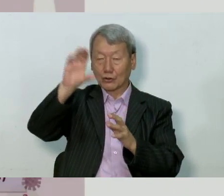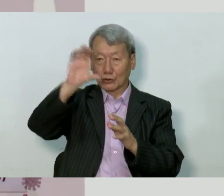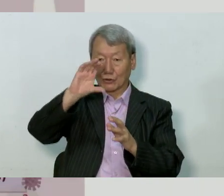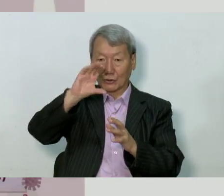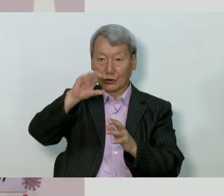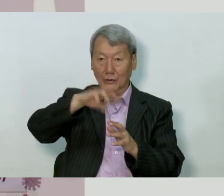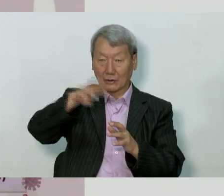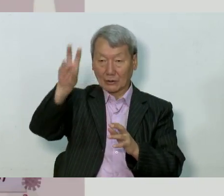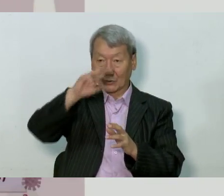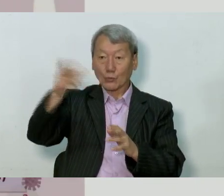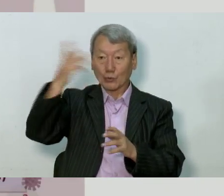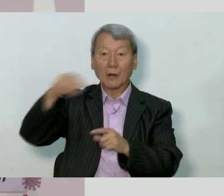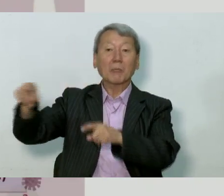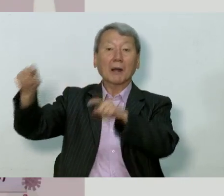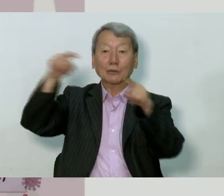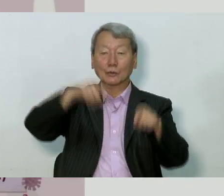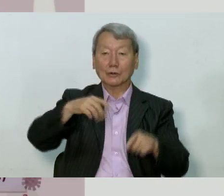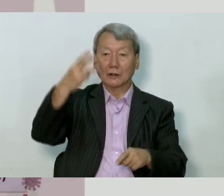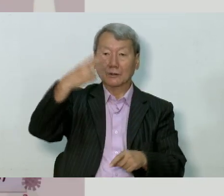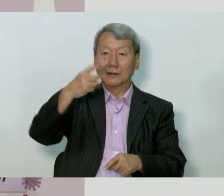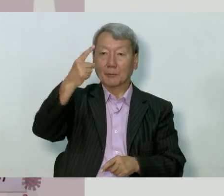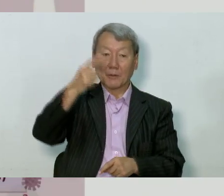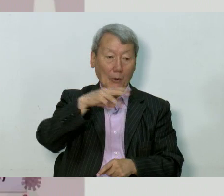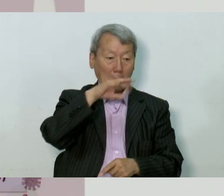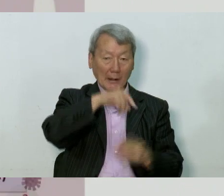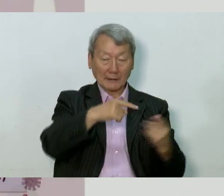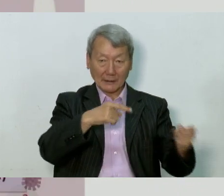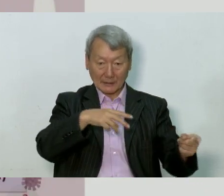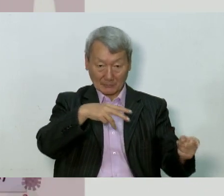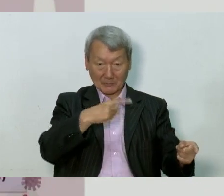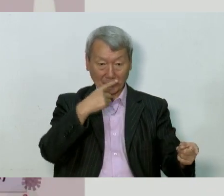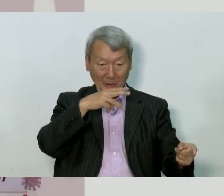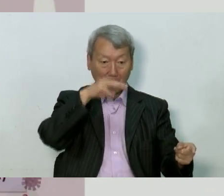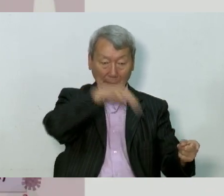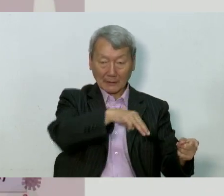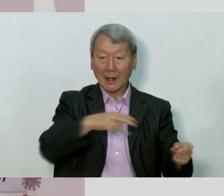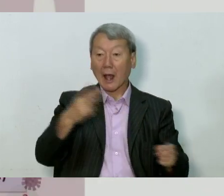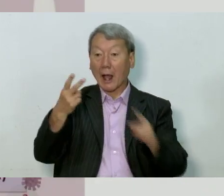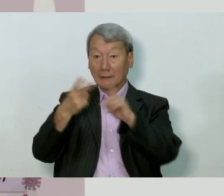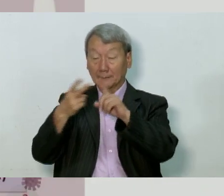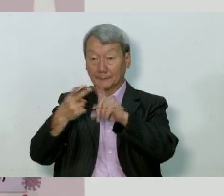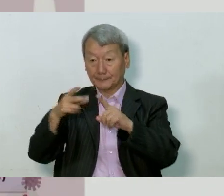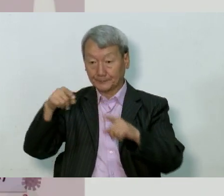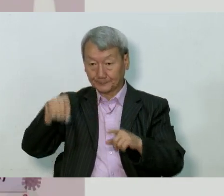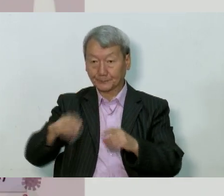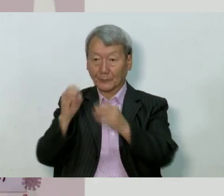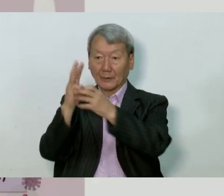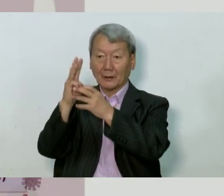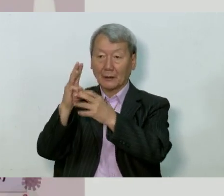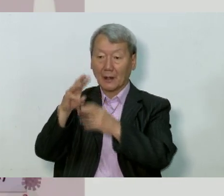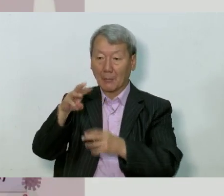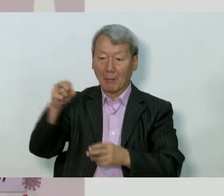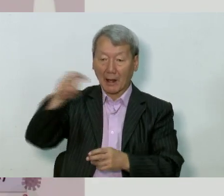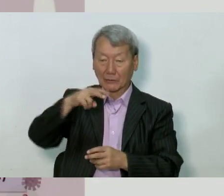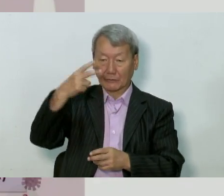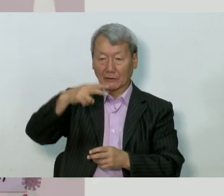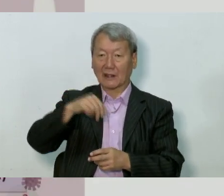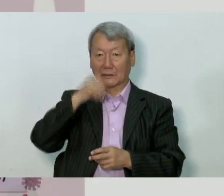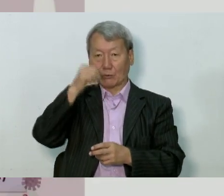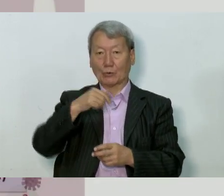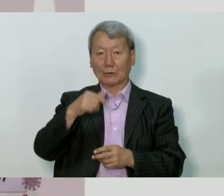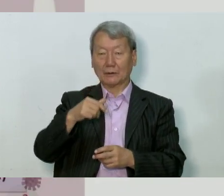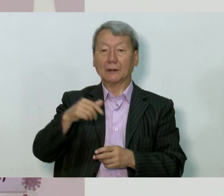счет Центрального казначейства 31 марта 2020 года. Второй транш поступил 13 мая 2020